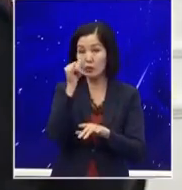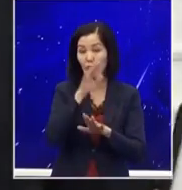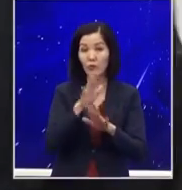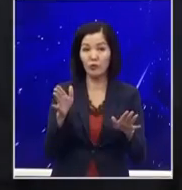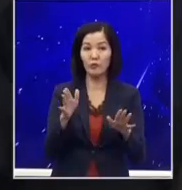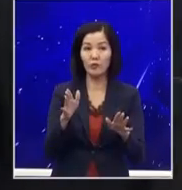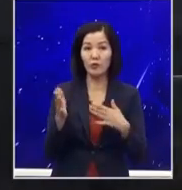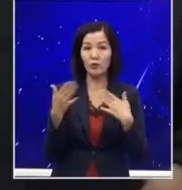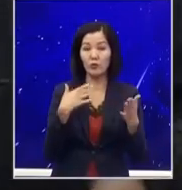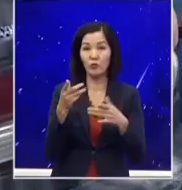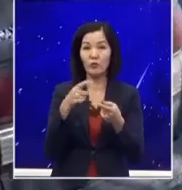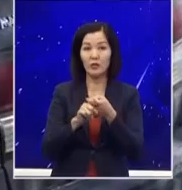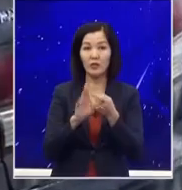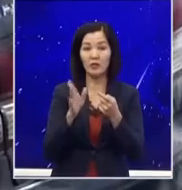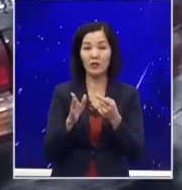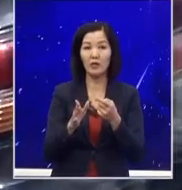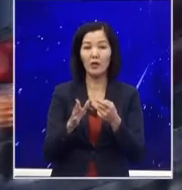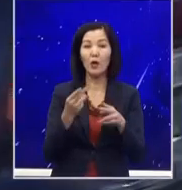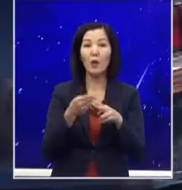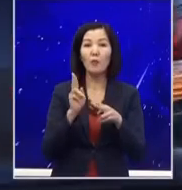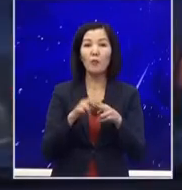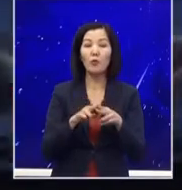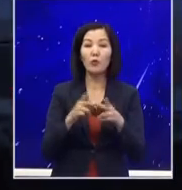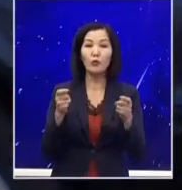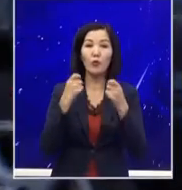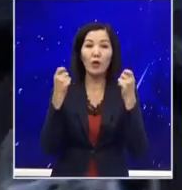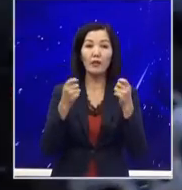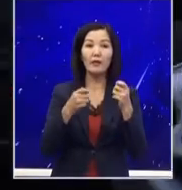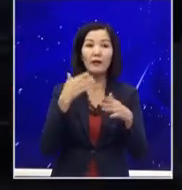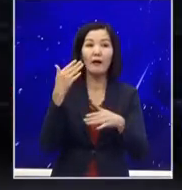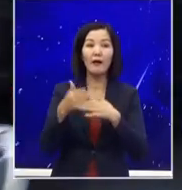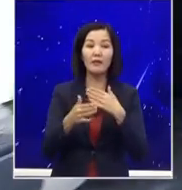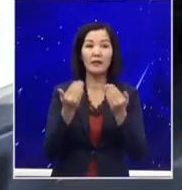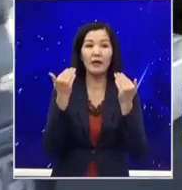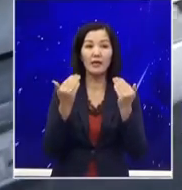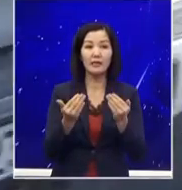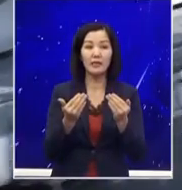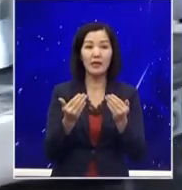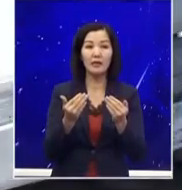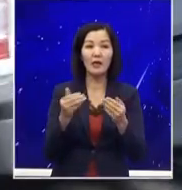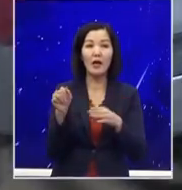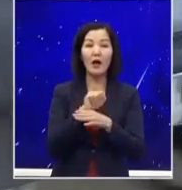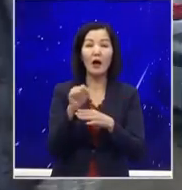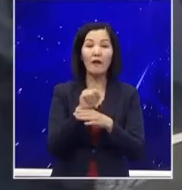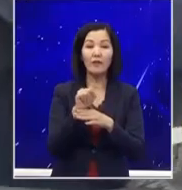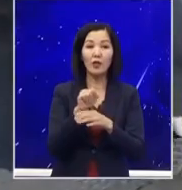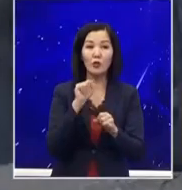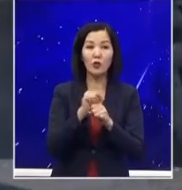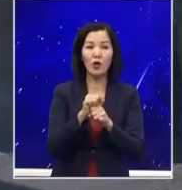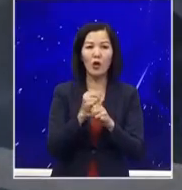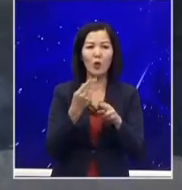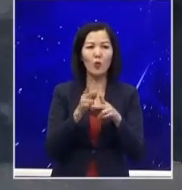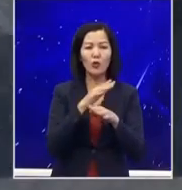вы друг друга заразите. Бұл тойхананың арты, бірақ қазір, дәл қазір автотұраққа ұқсайды, себебі